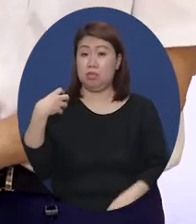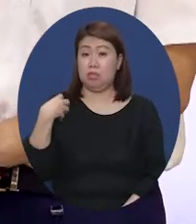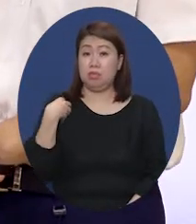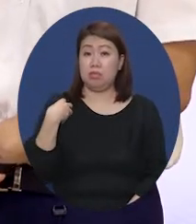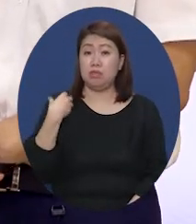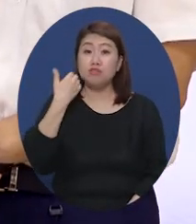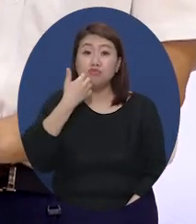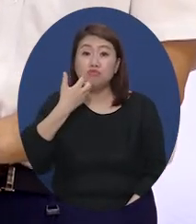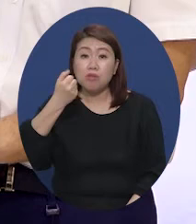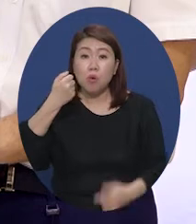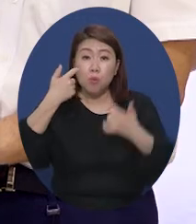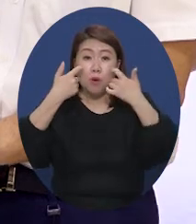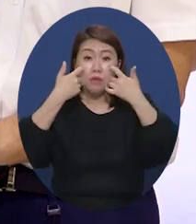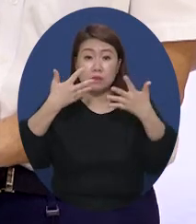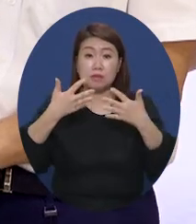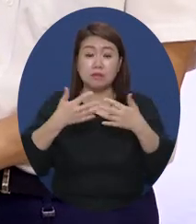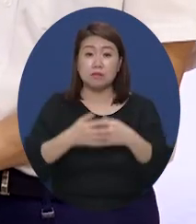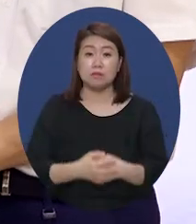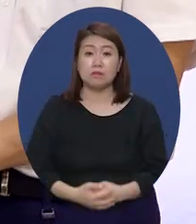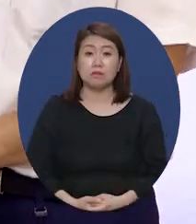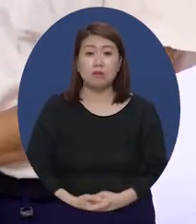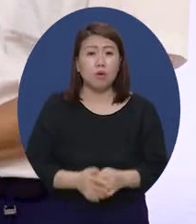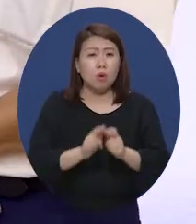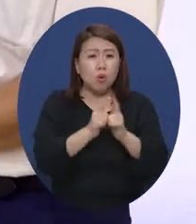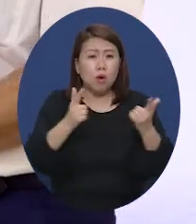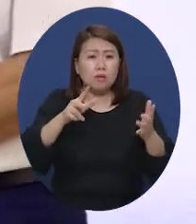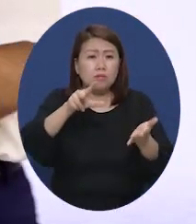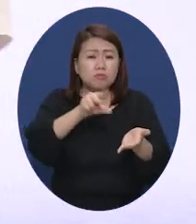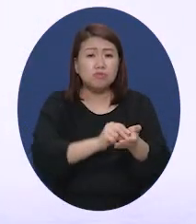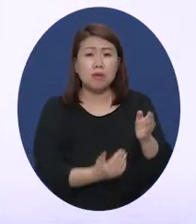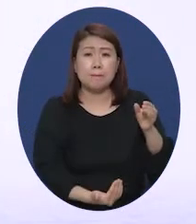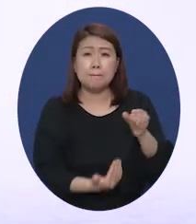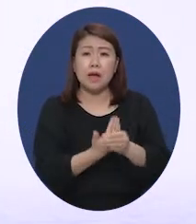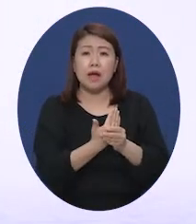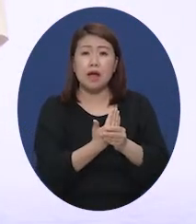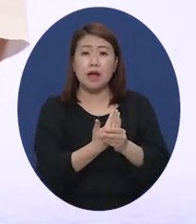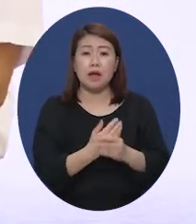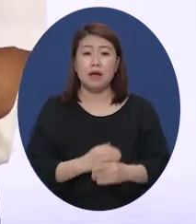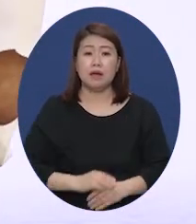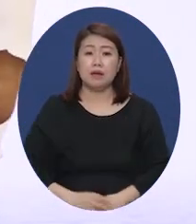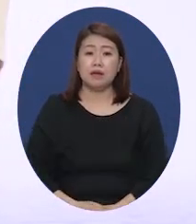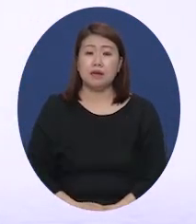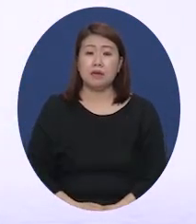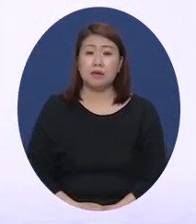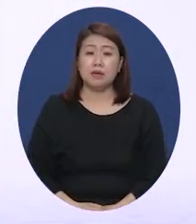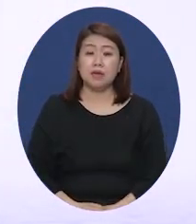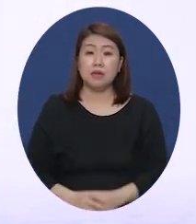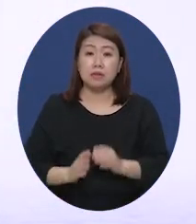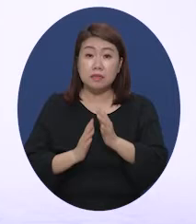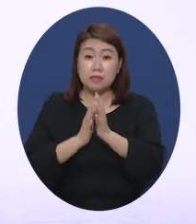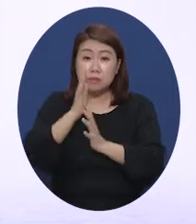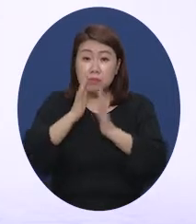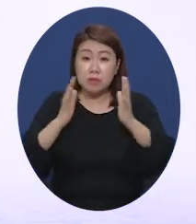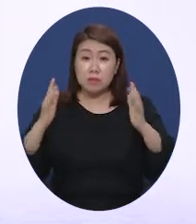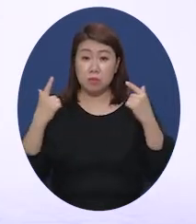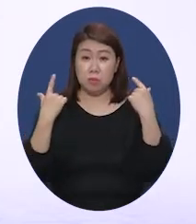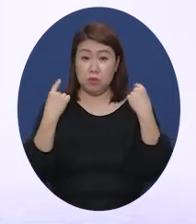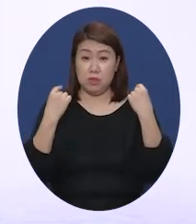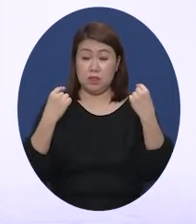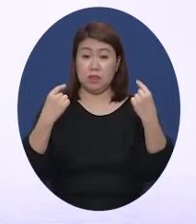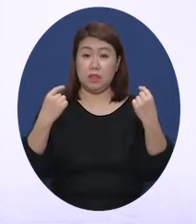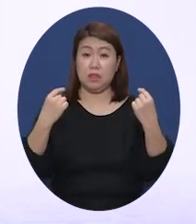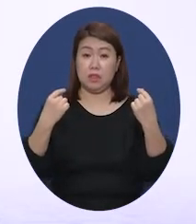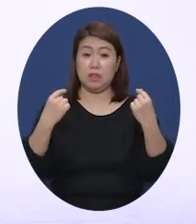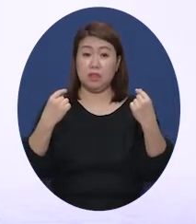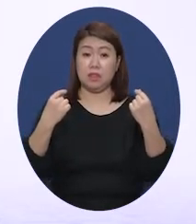소유주가 명확하다는 뜻입니다. 예. 자, 이게 여러 가지 문제를 이제 발생시킵니다. 예를 들면 뭐 밀림 보존과